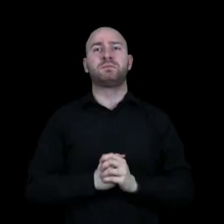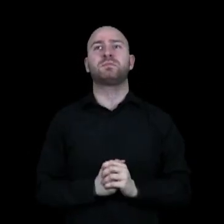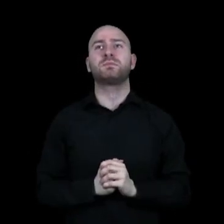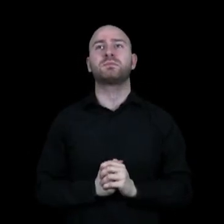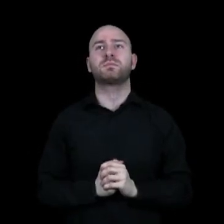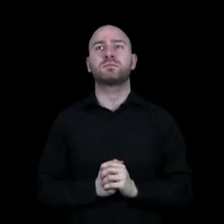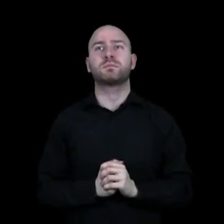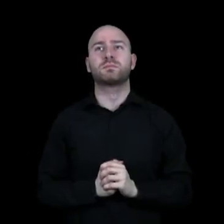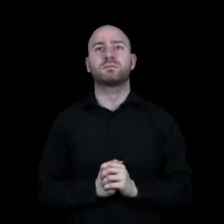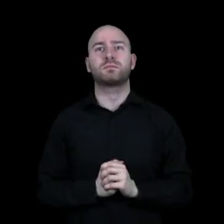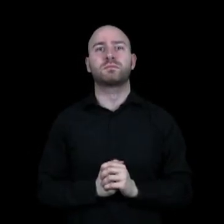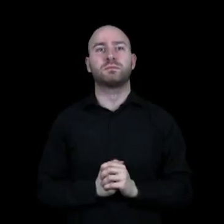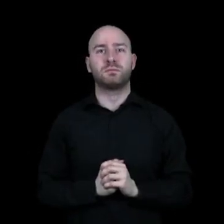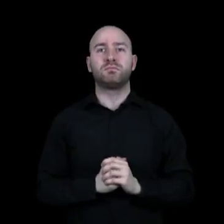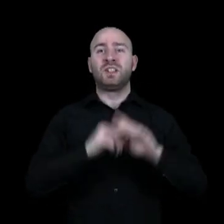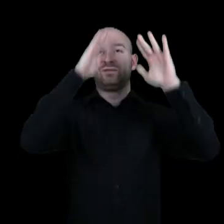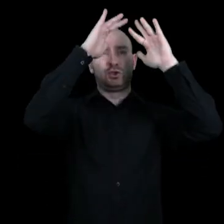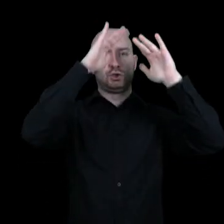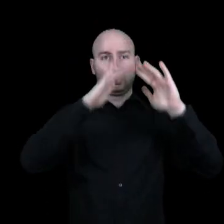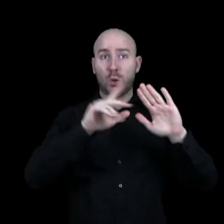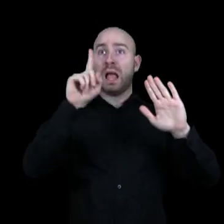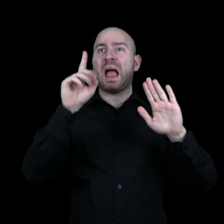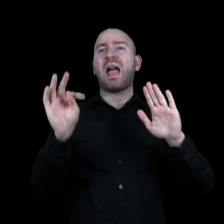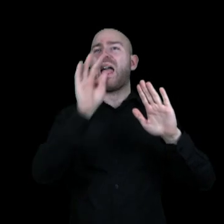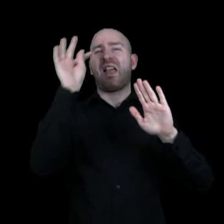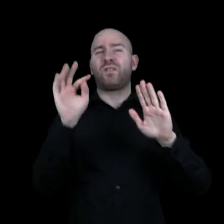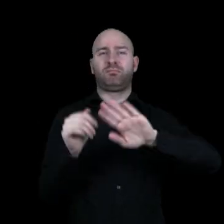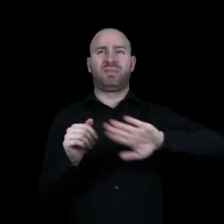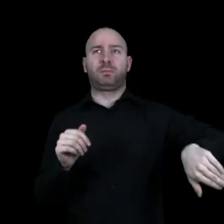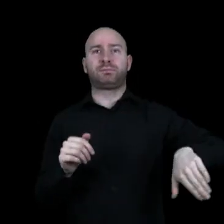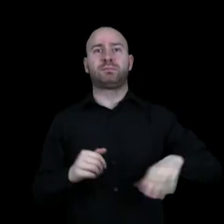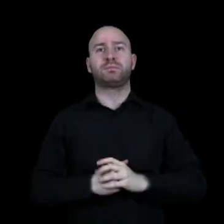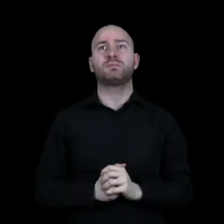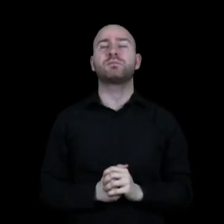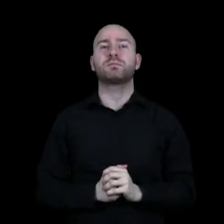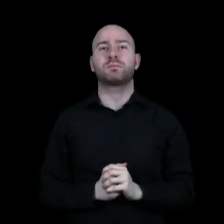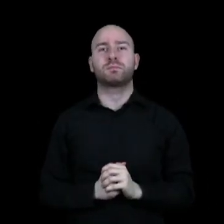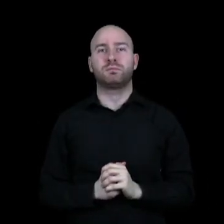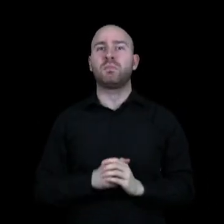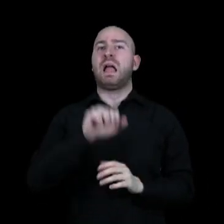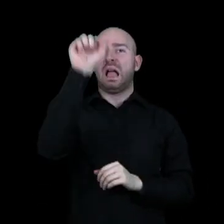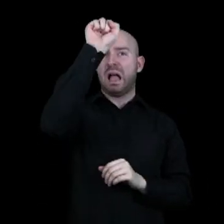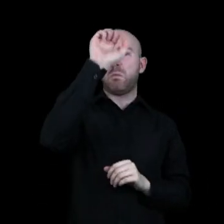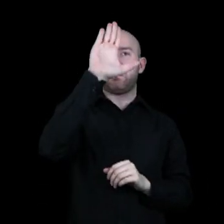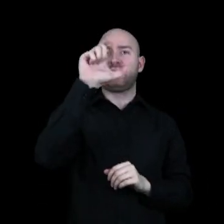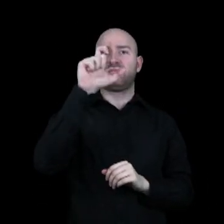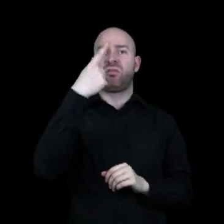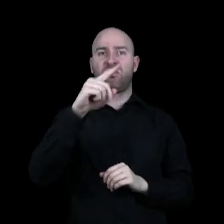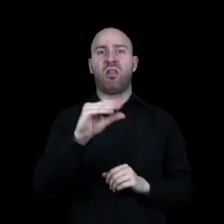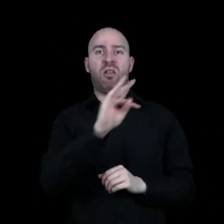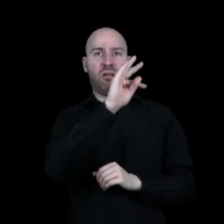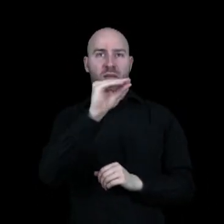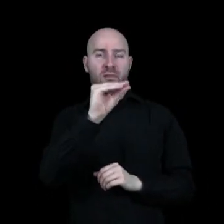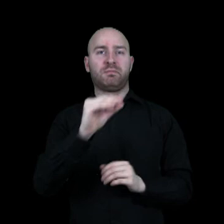jest powyżej, czyli przedsięwzięcia A, B, C, D. Jednak nie wszystko, oprócz F. A, B, C, D i